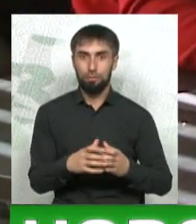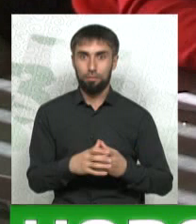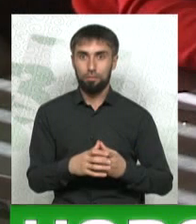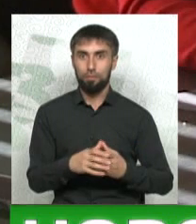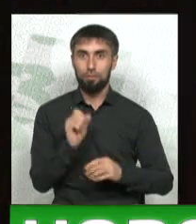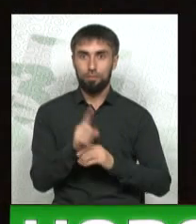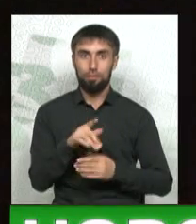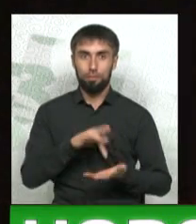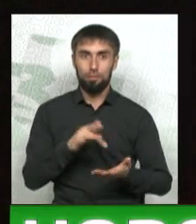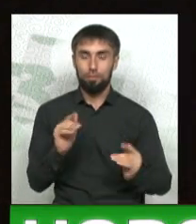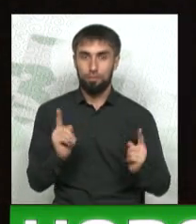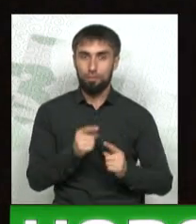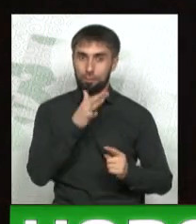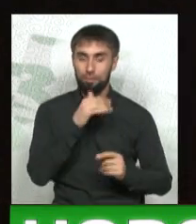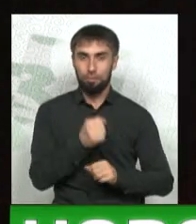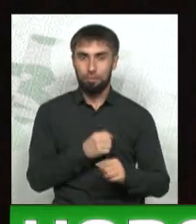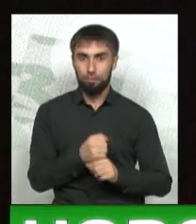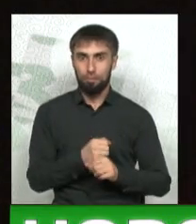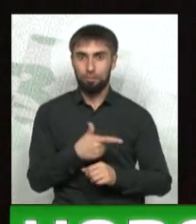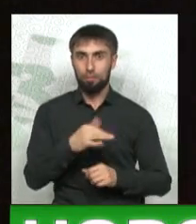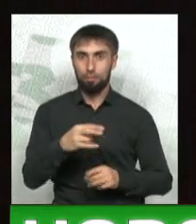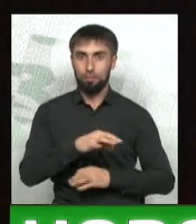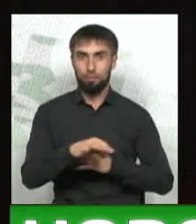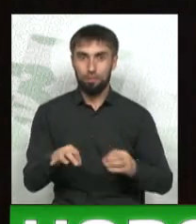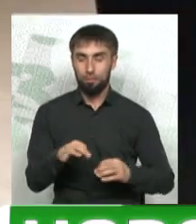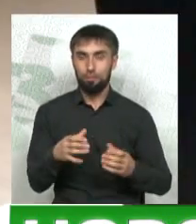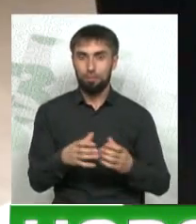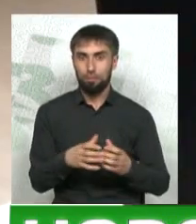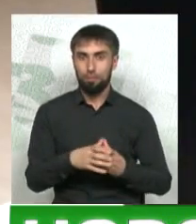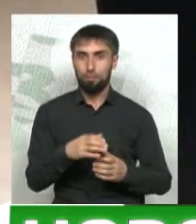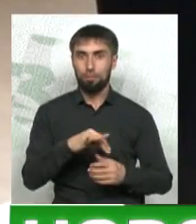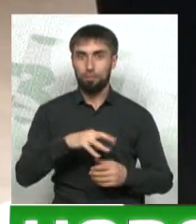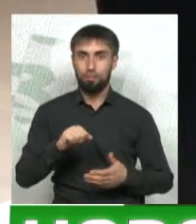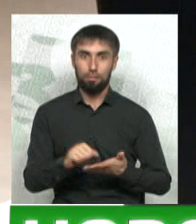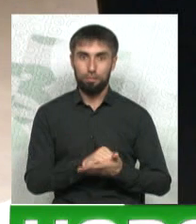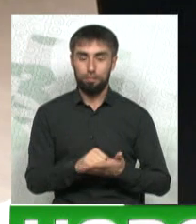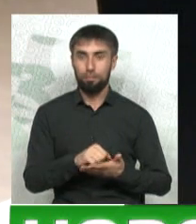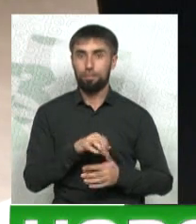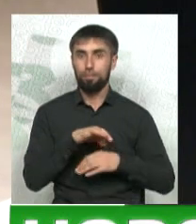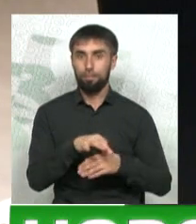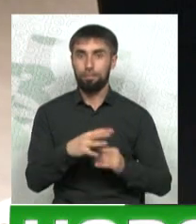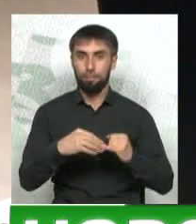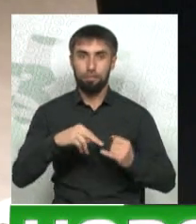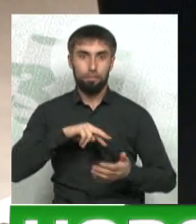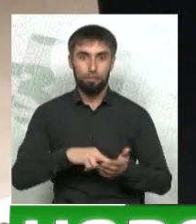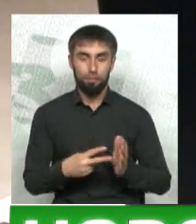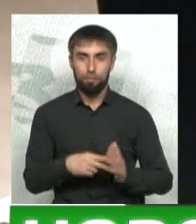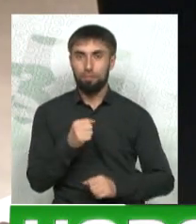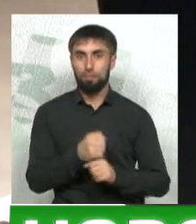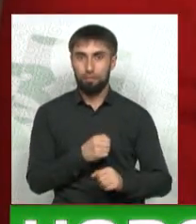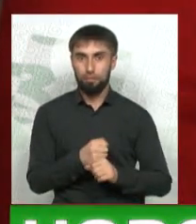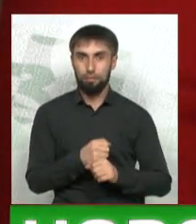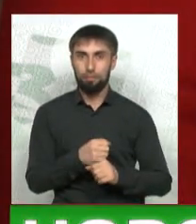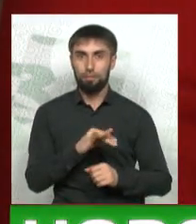составляющих. Задача центра в короткие сроки сделать генпроектирование, составить сметную документацию, провести земельную планировку,